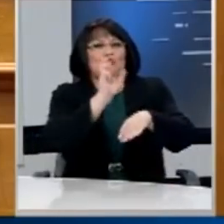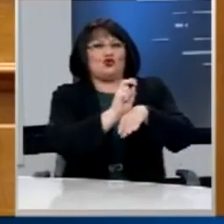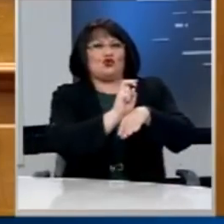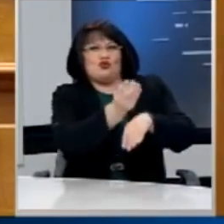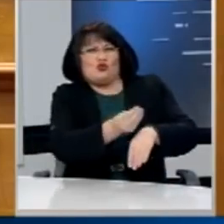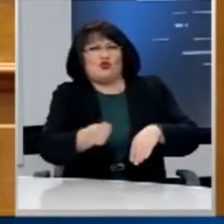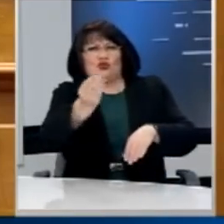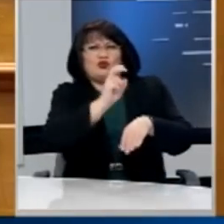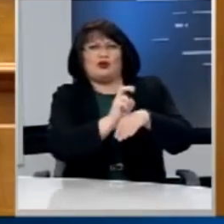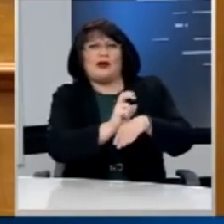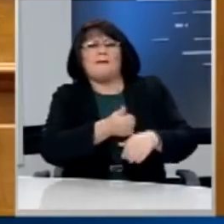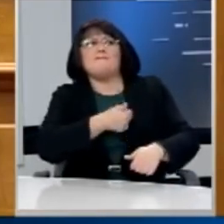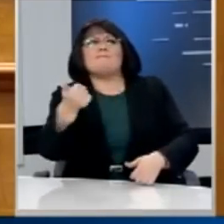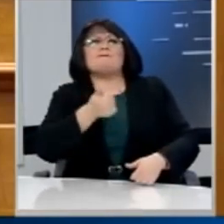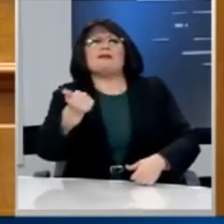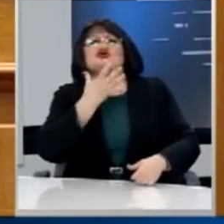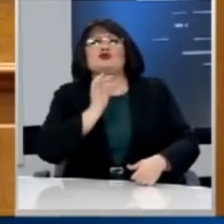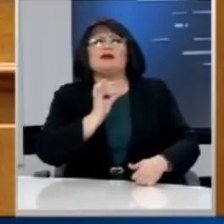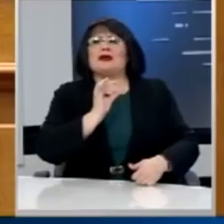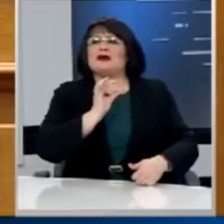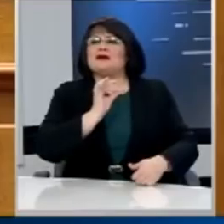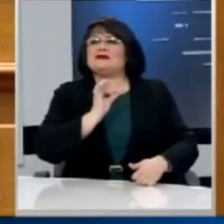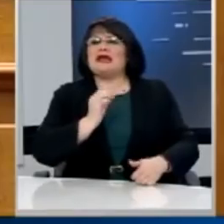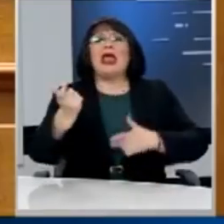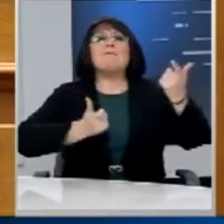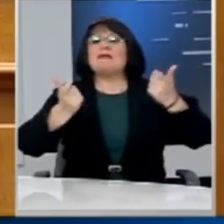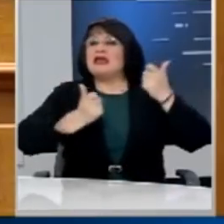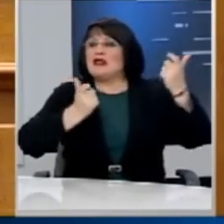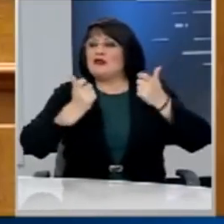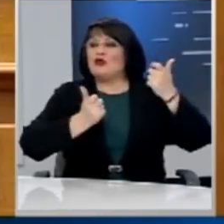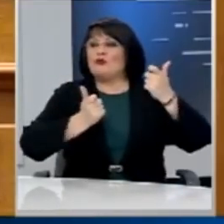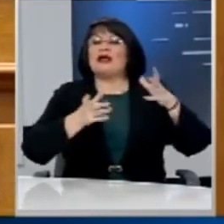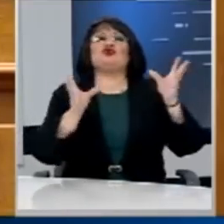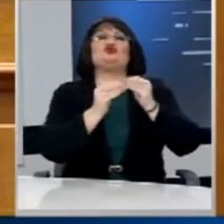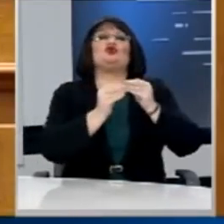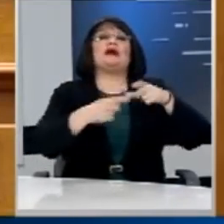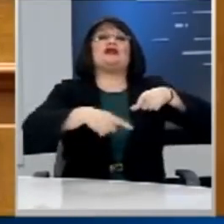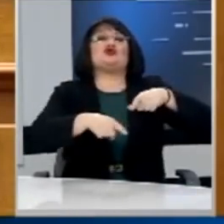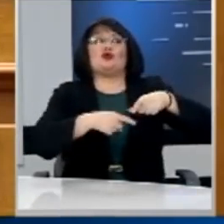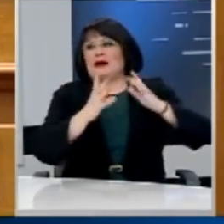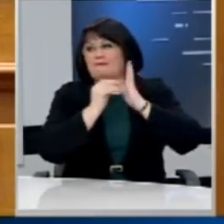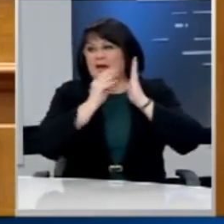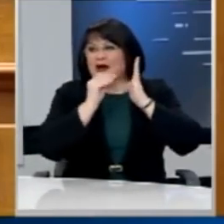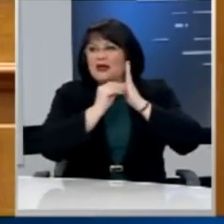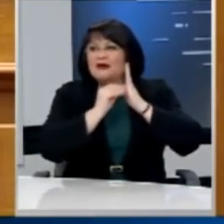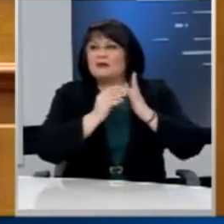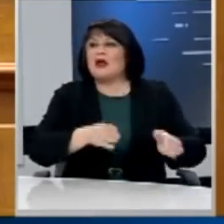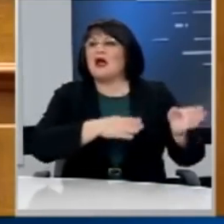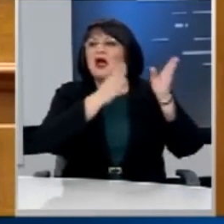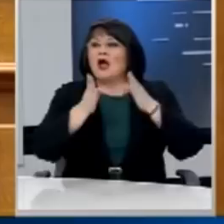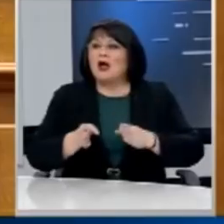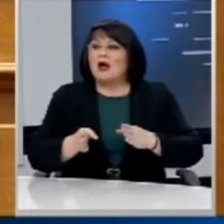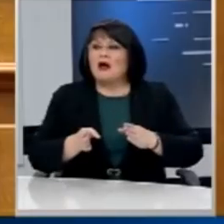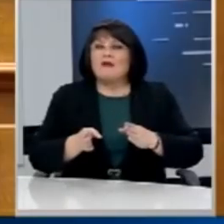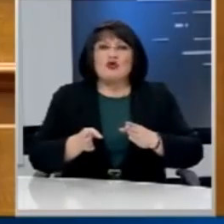να επιστρέφετε κάποια πίσω με τη μορφή επιδομάτων των Χριστουγέννων, ταυτόχρονα όμως να έχετε